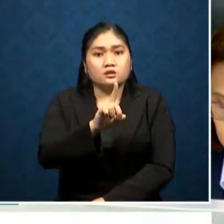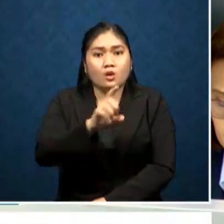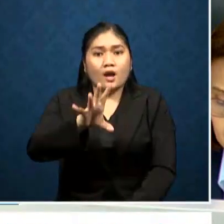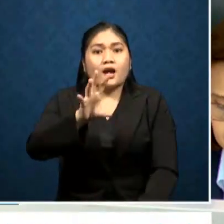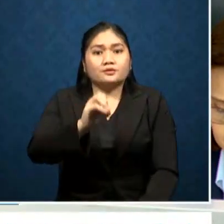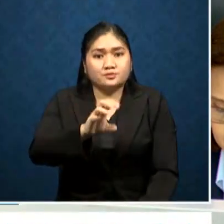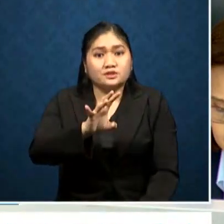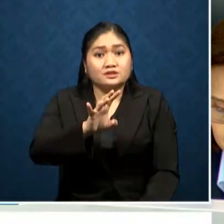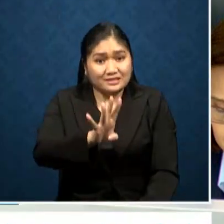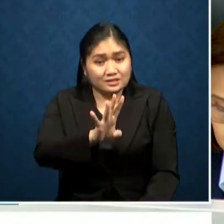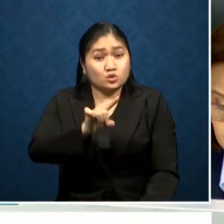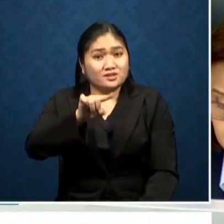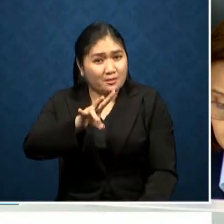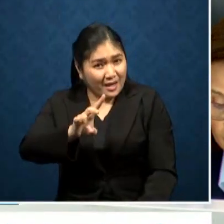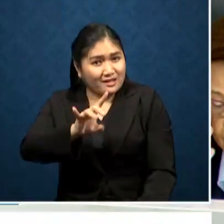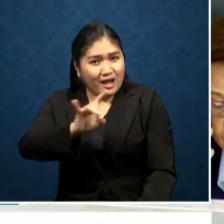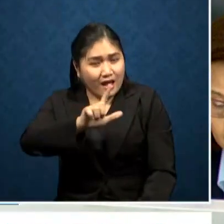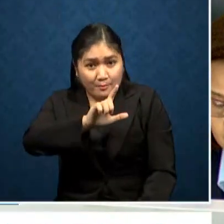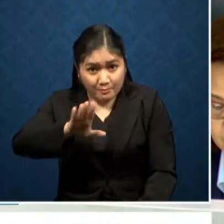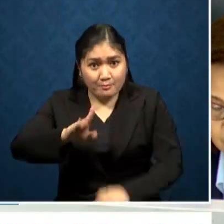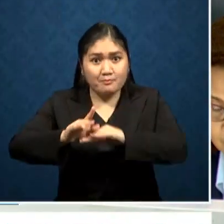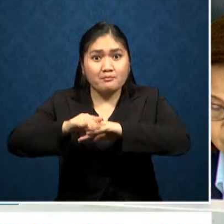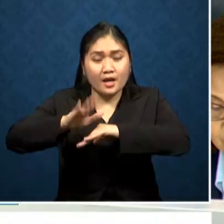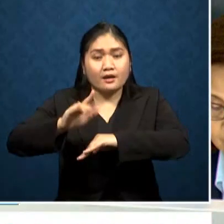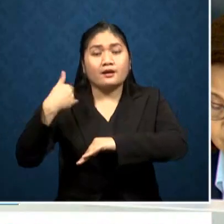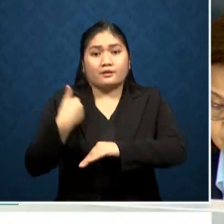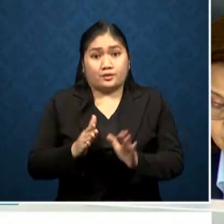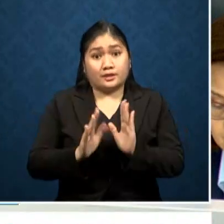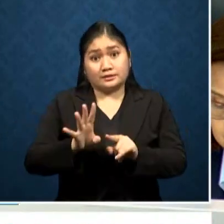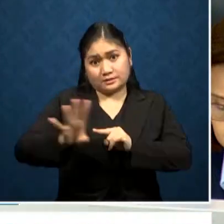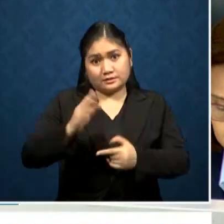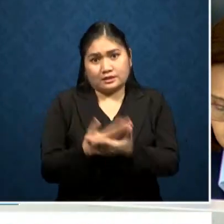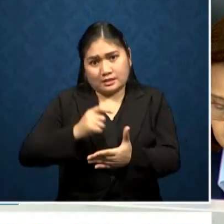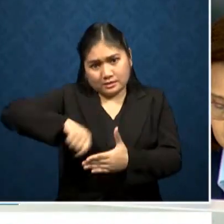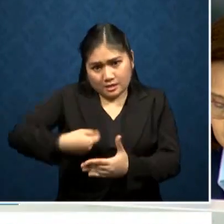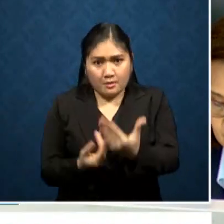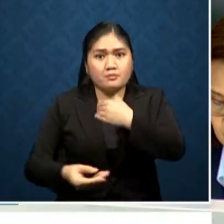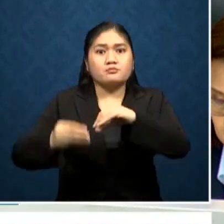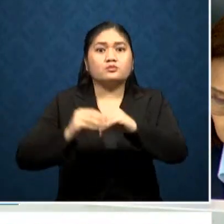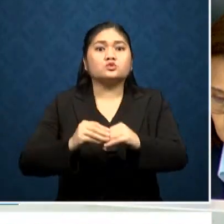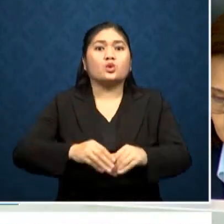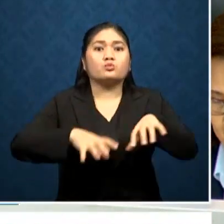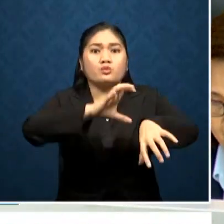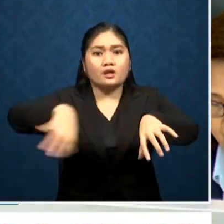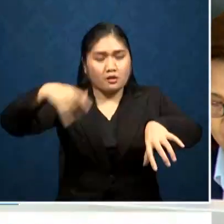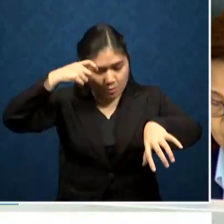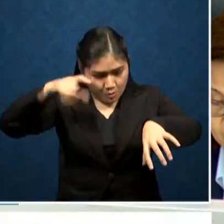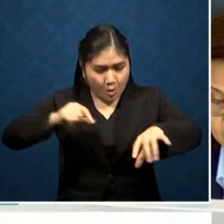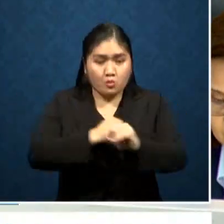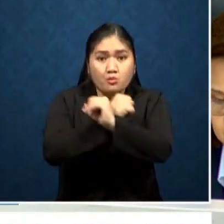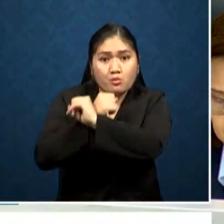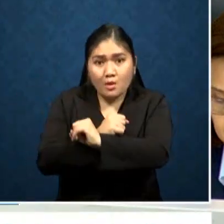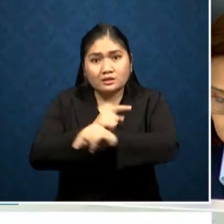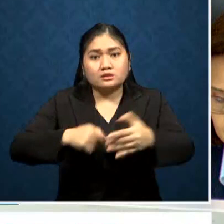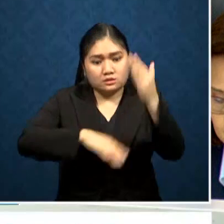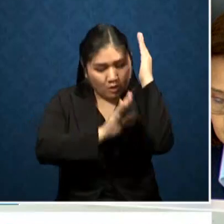78 ล้านบาทรายการที่สี่ค่าใช้จ่ายเพิ่มเติมสำหบหนวยบรการในพนที่กัดานเสีงไพรและพ้ที่ส